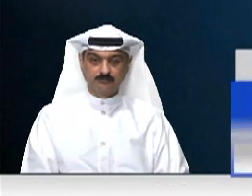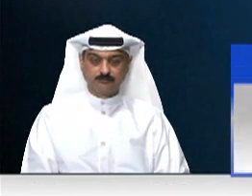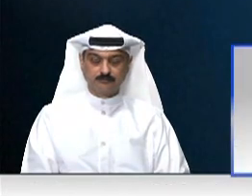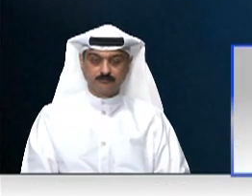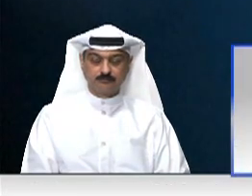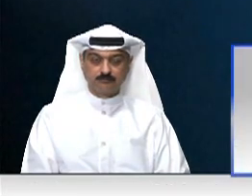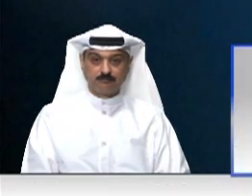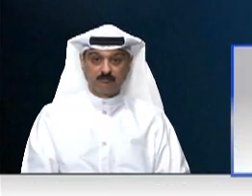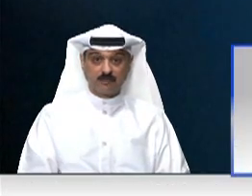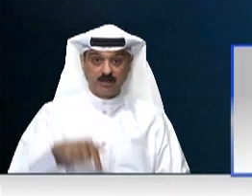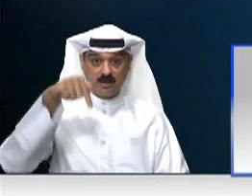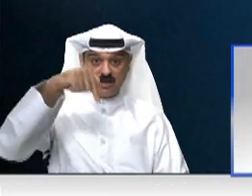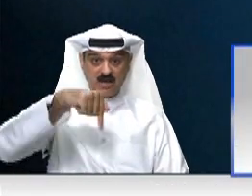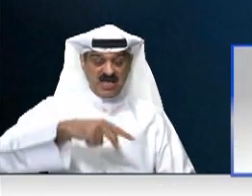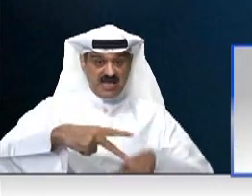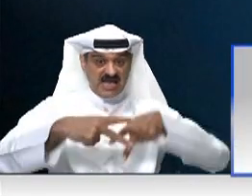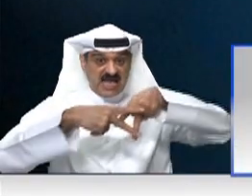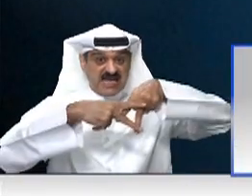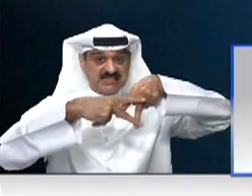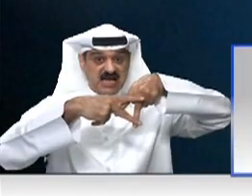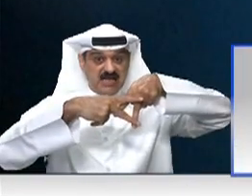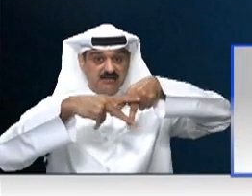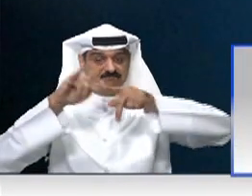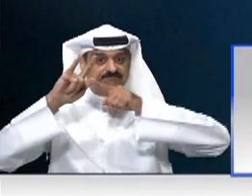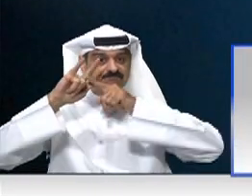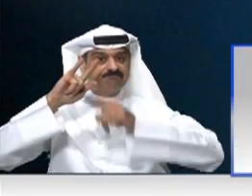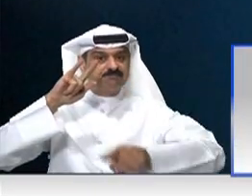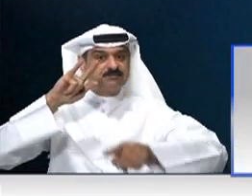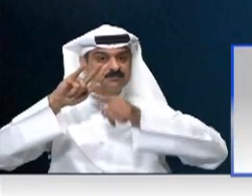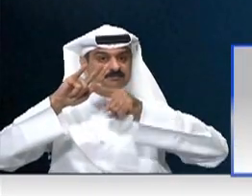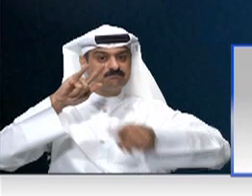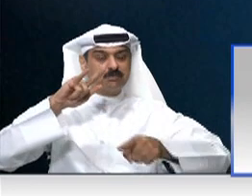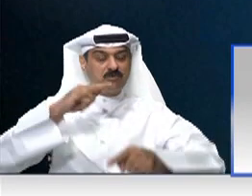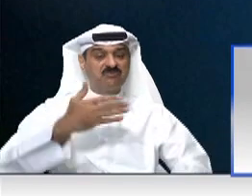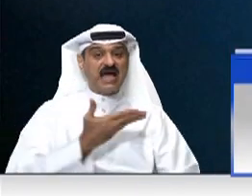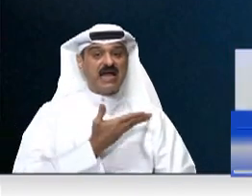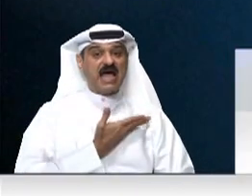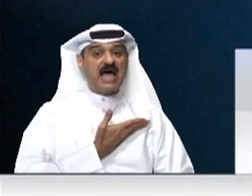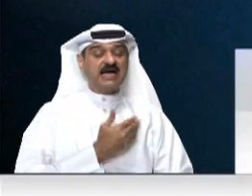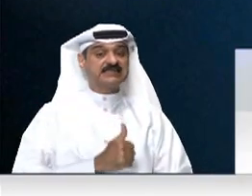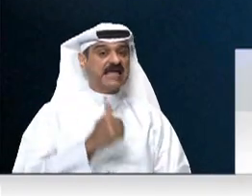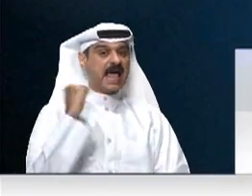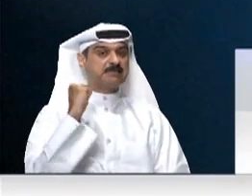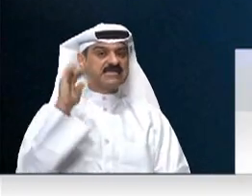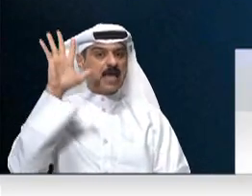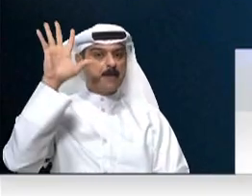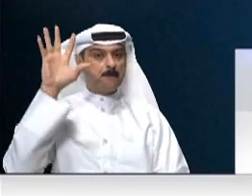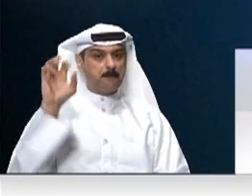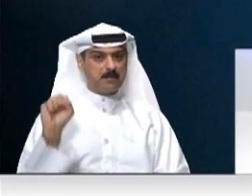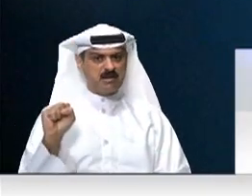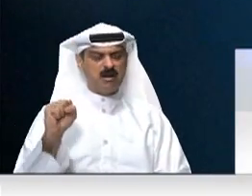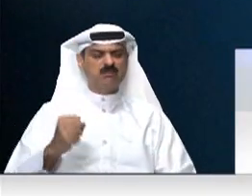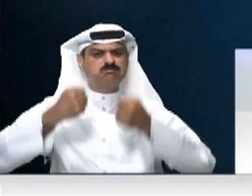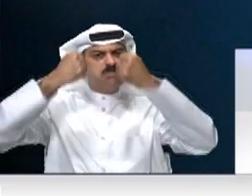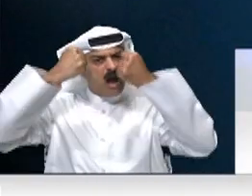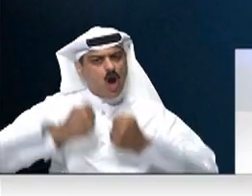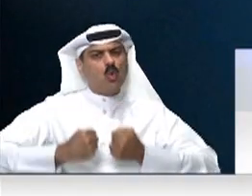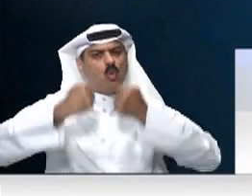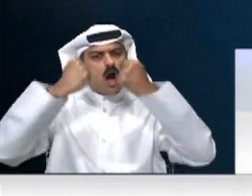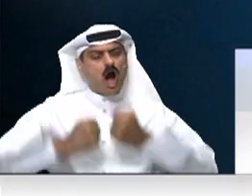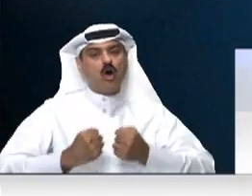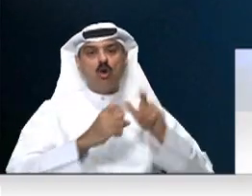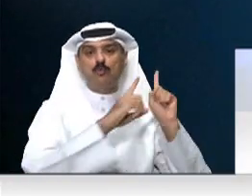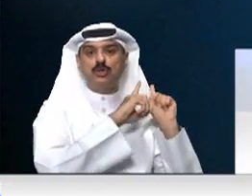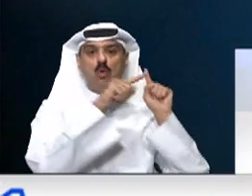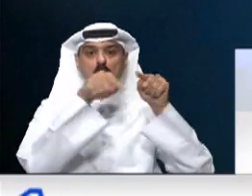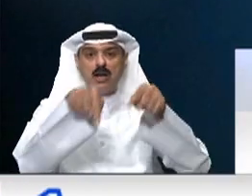يقال أن قصف القوات الإسرائيلية وهجومها البري على قطاع غزة الليلة الماضية كان الأكثر عنفا حتى الآن، مما